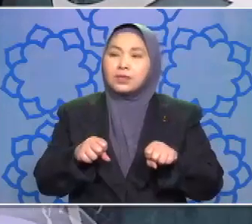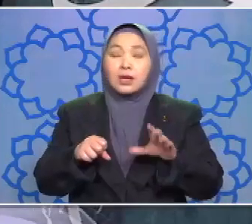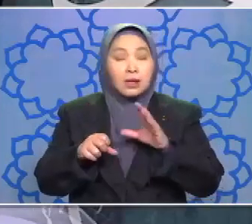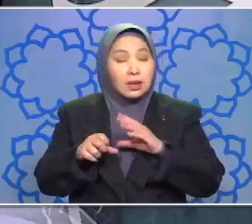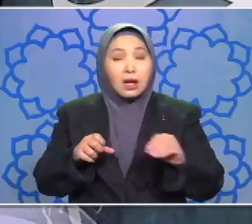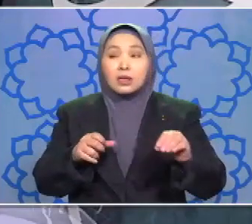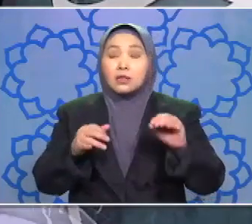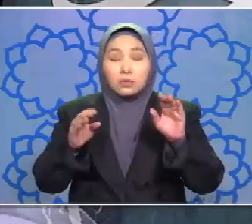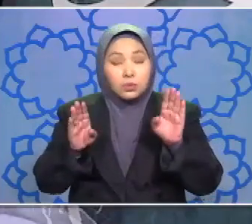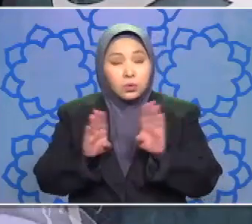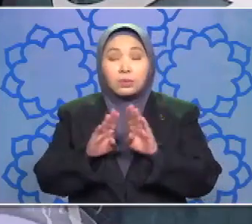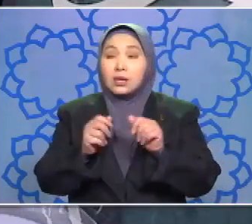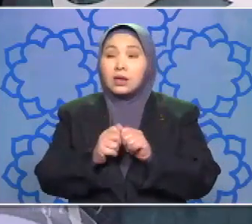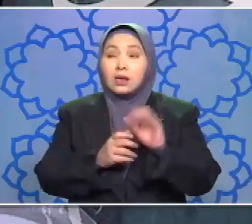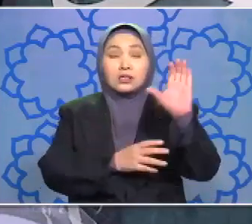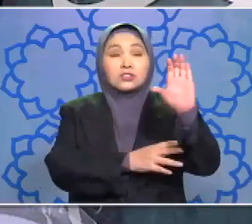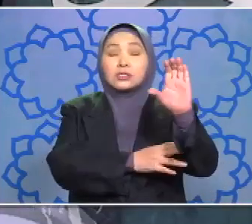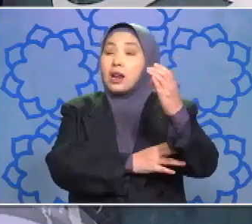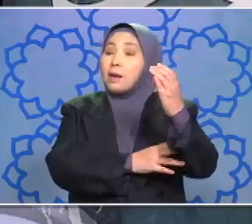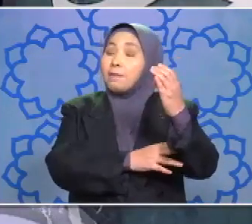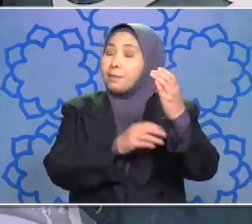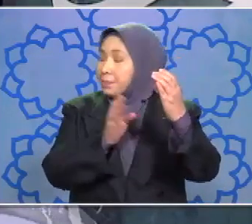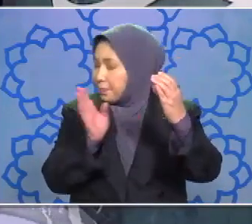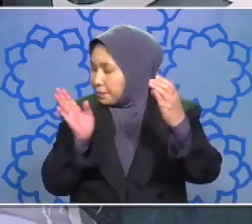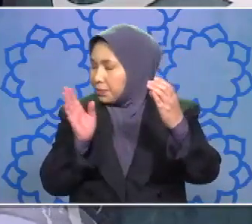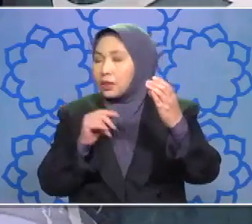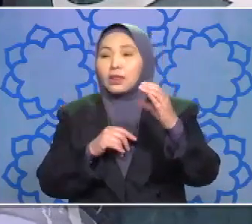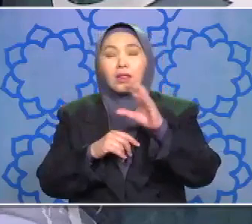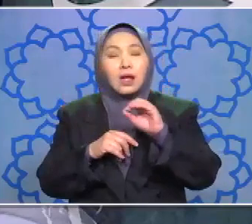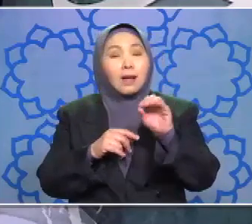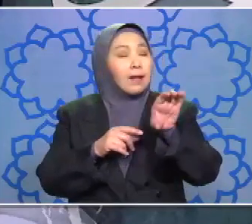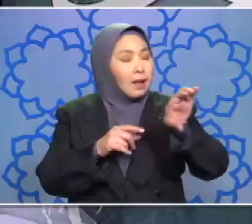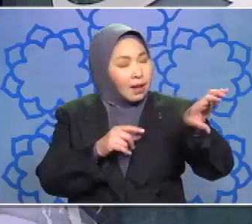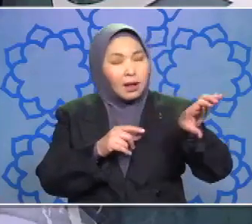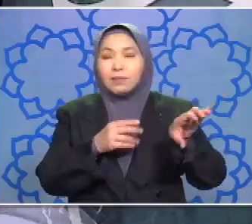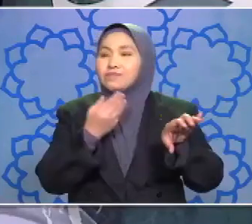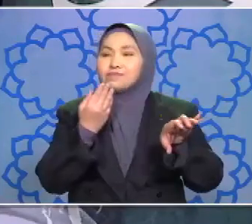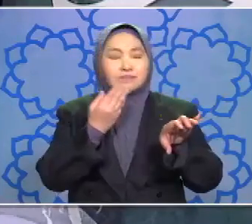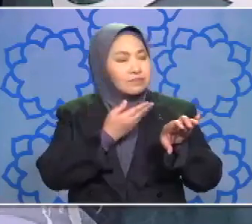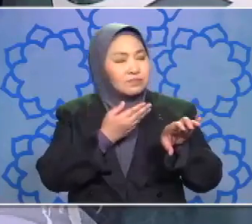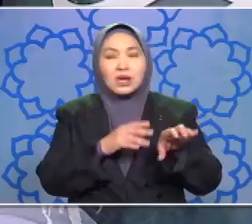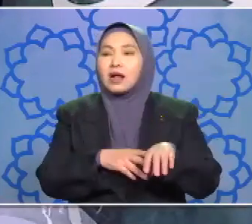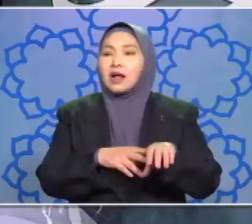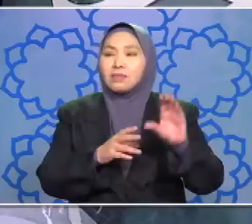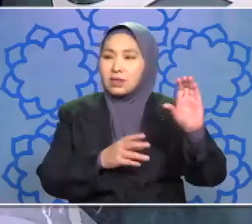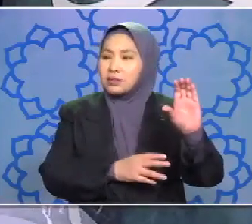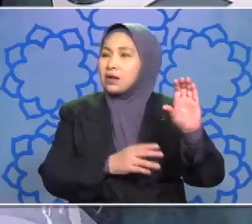kemudian diakhiri dengan salam ke kiri dan kanan. Itu adalah kanan dan kiri.